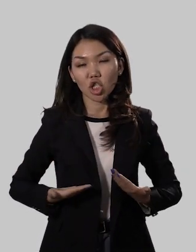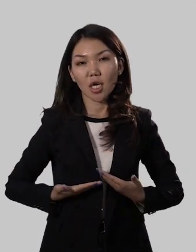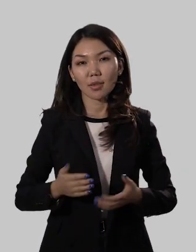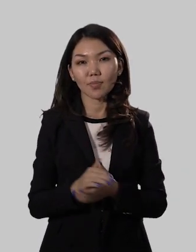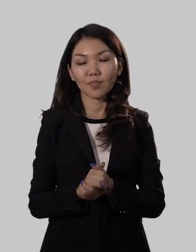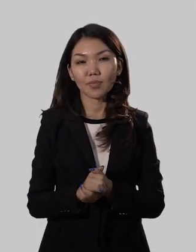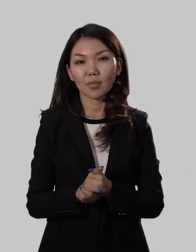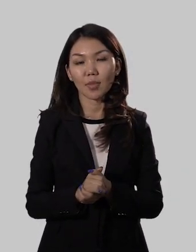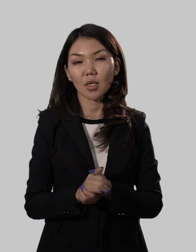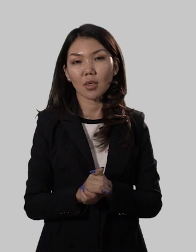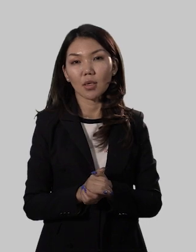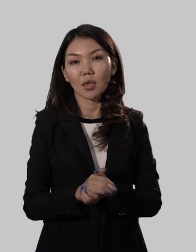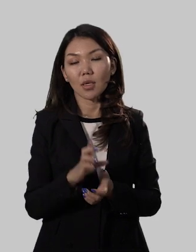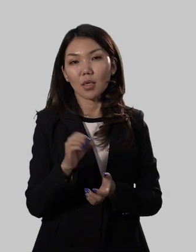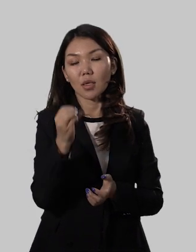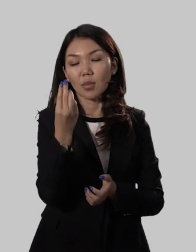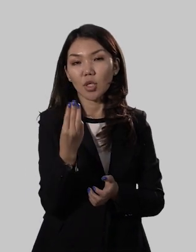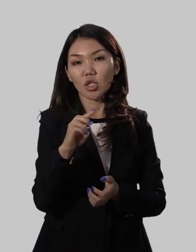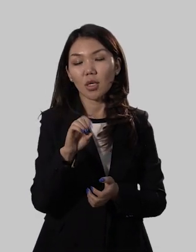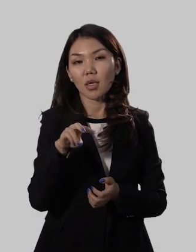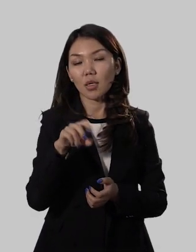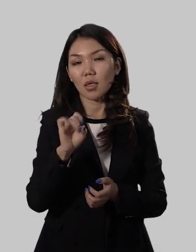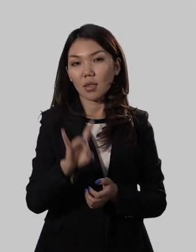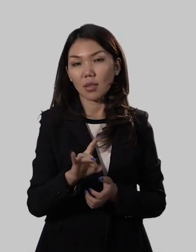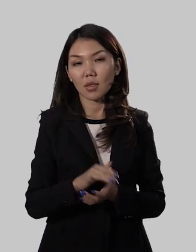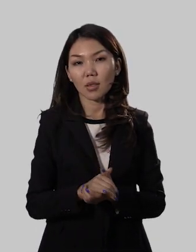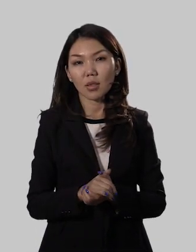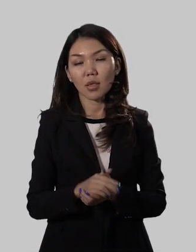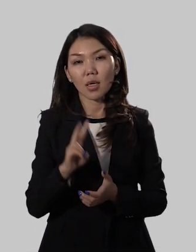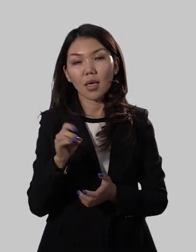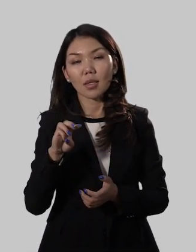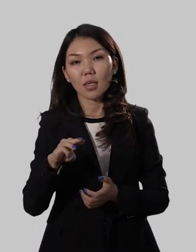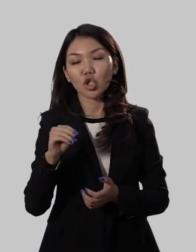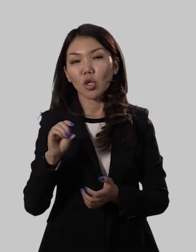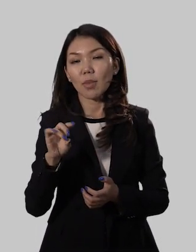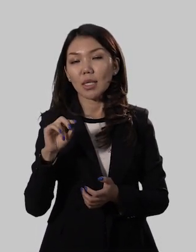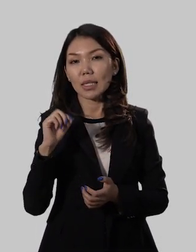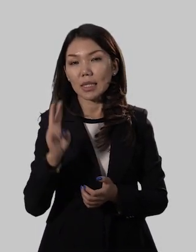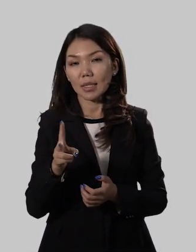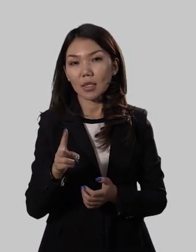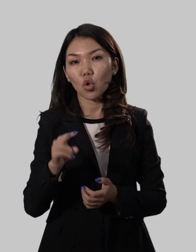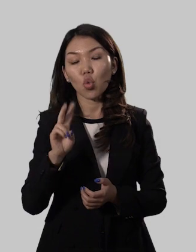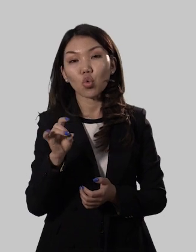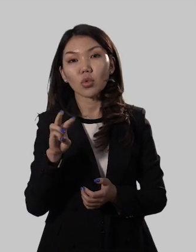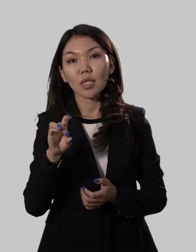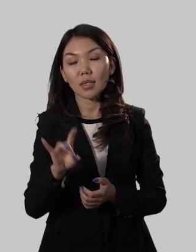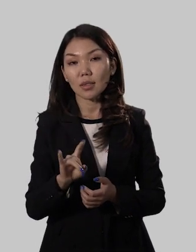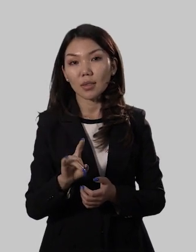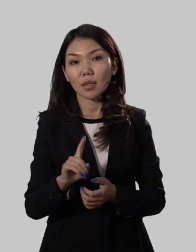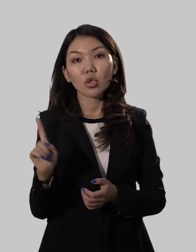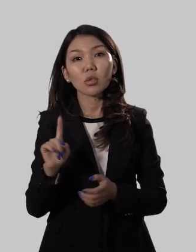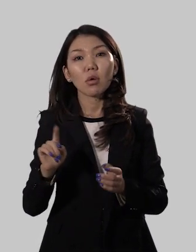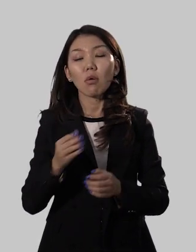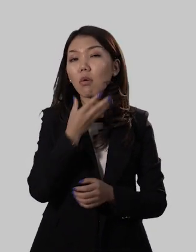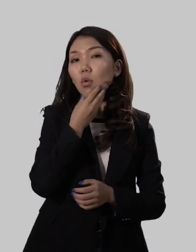Балдар, Беш Арал, Сарычат Эрташ, Каратал жапырык коруктары